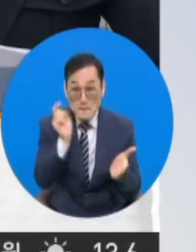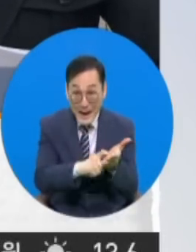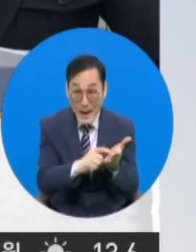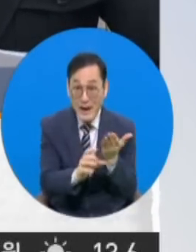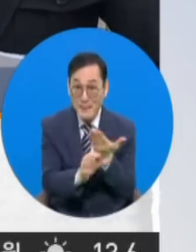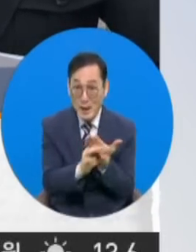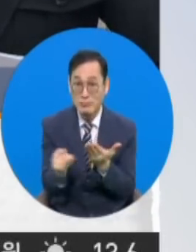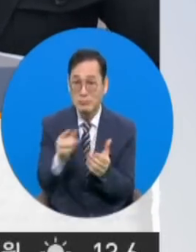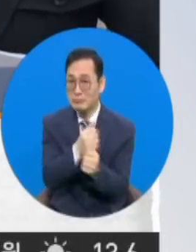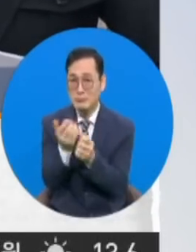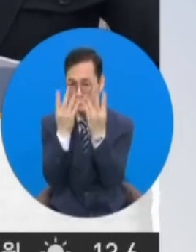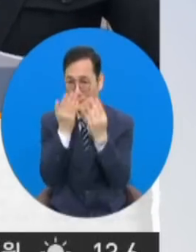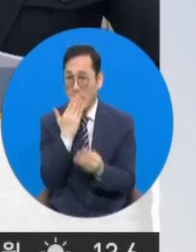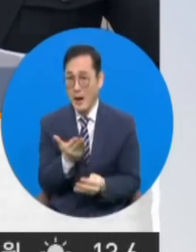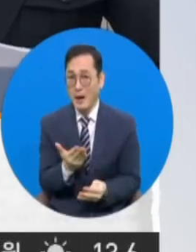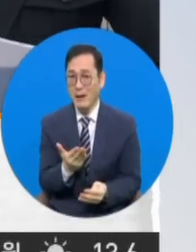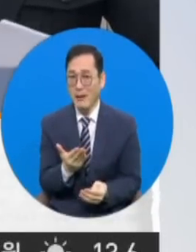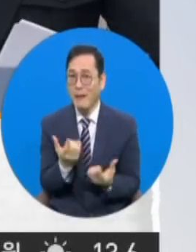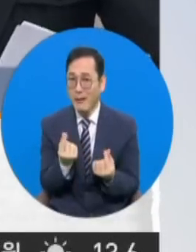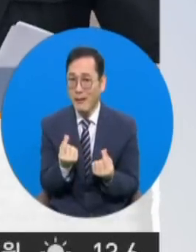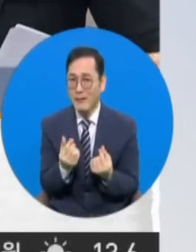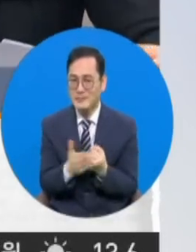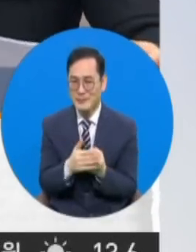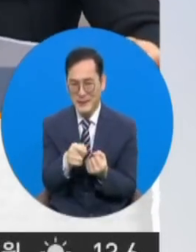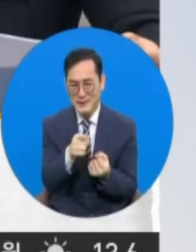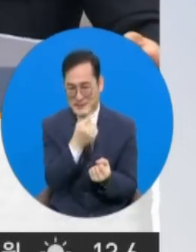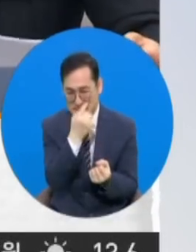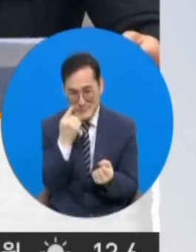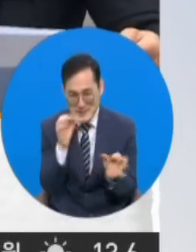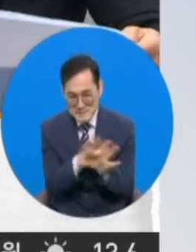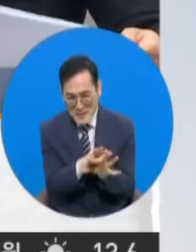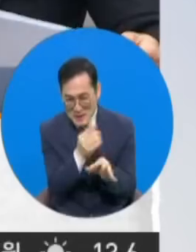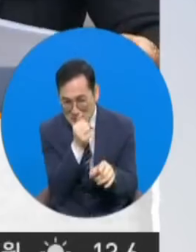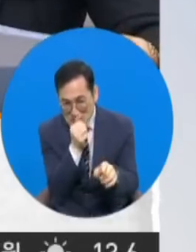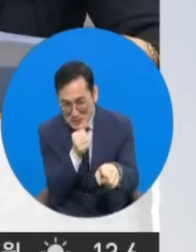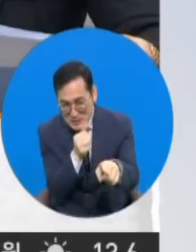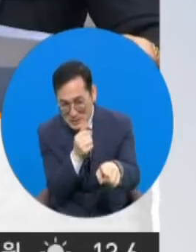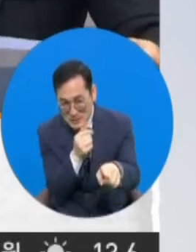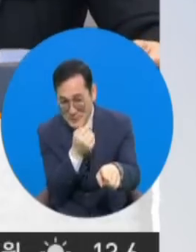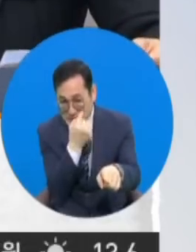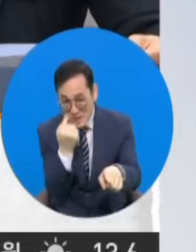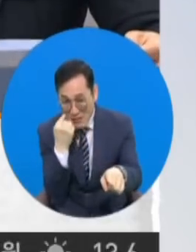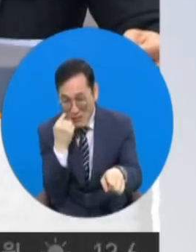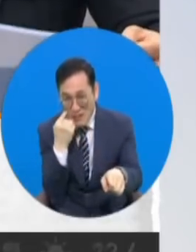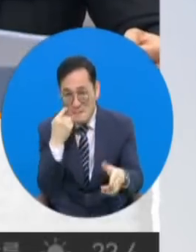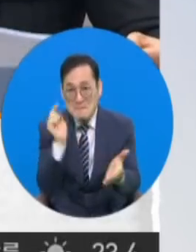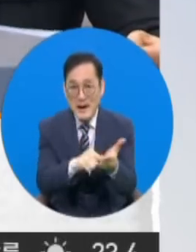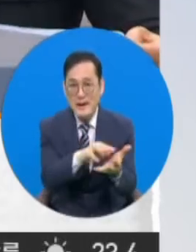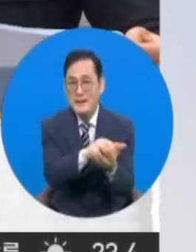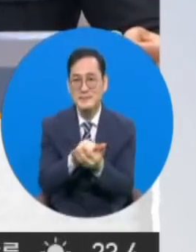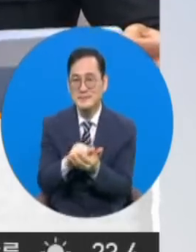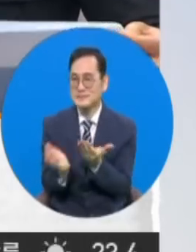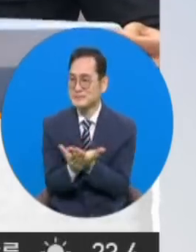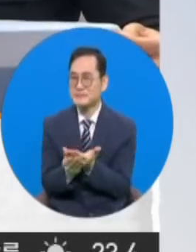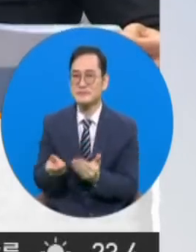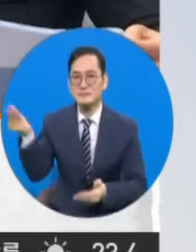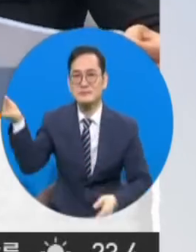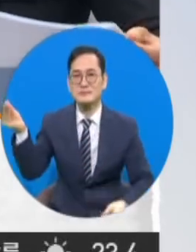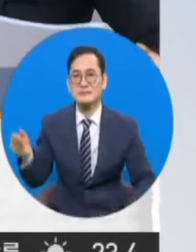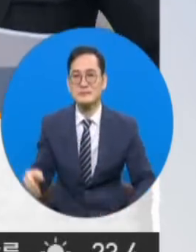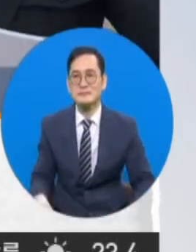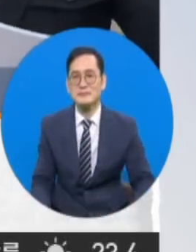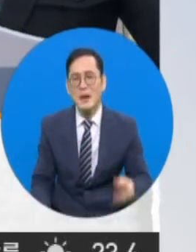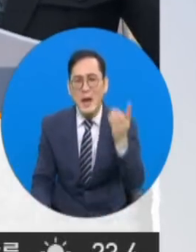보강 수술을 굉장히 철저히 하는 거예요 그걸 강내구 감사위원이 휴대폰을 냈는데 깡통 휴대폰이라는 거 아닙니까